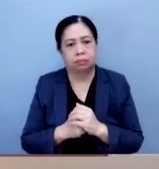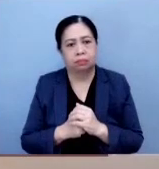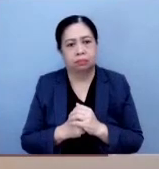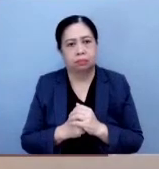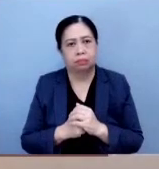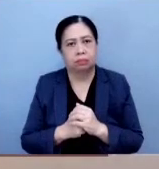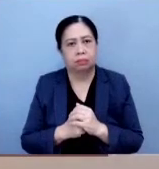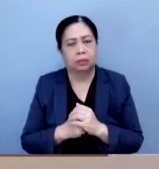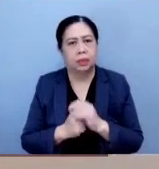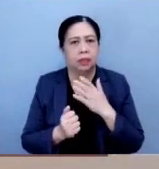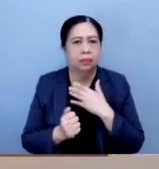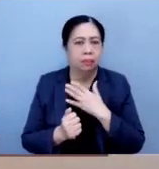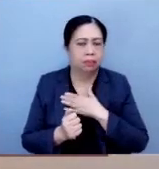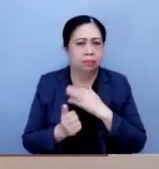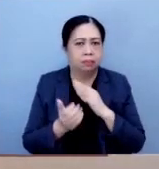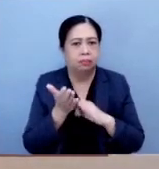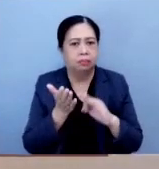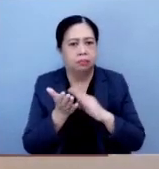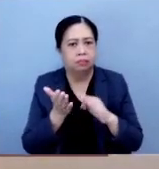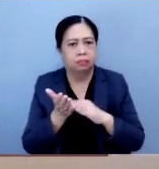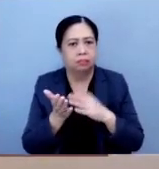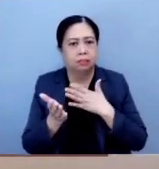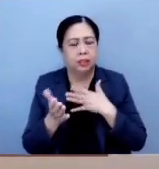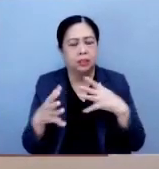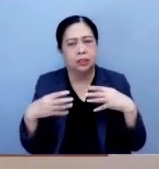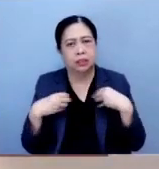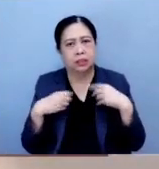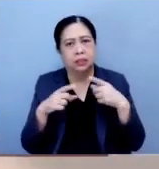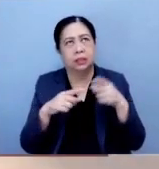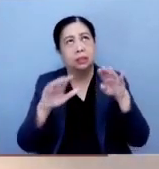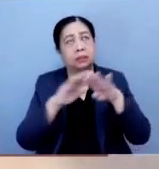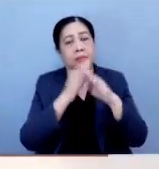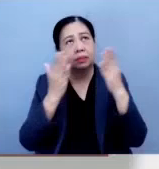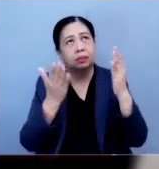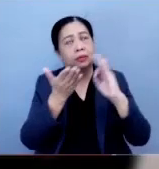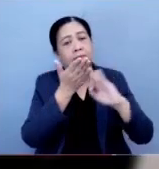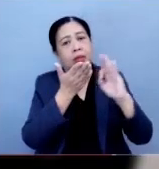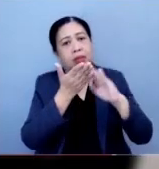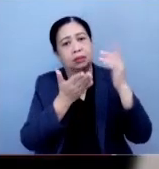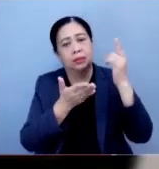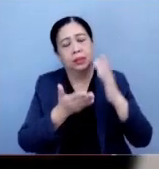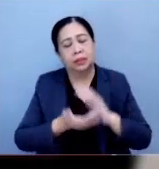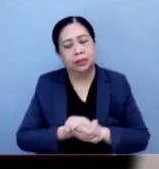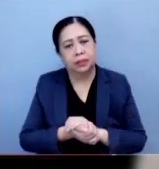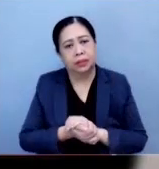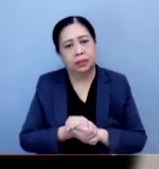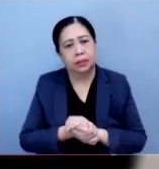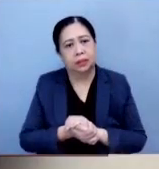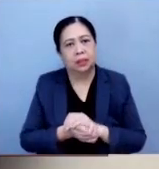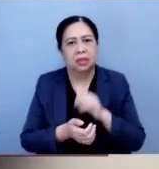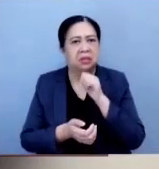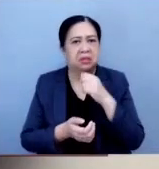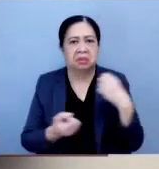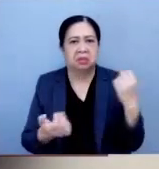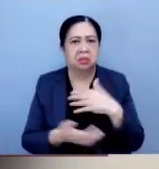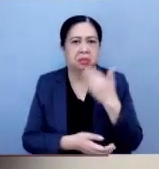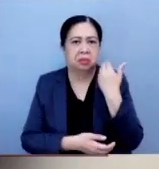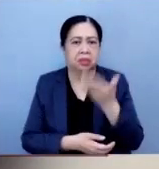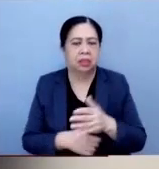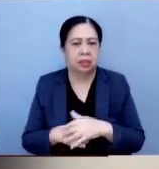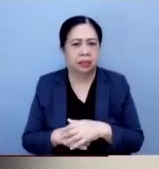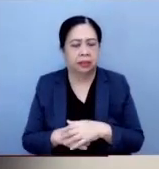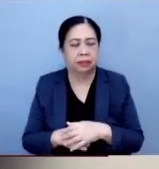patawarin mo ako lang. Tapos tanggapin mo po ako sa inyong kaharian. Patawarin mo ako. Hindi na ako takot mamatay. Malaki